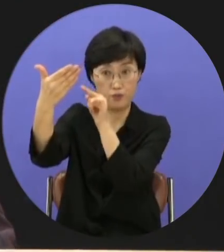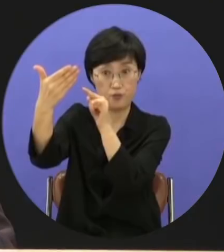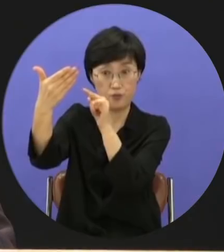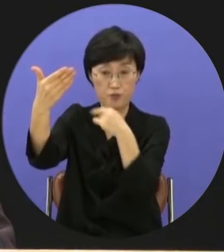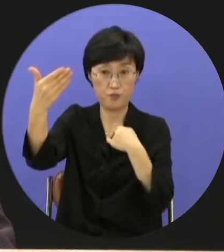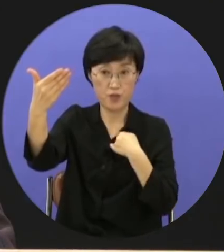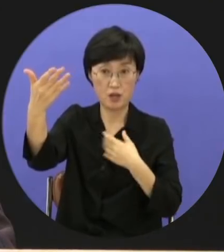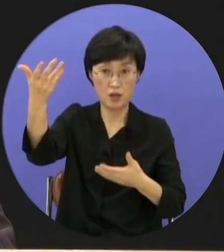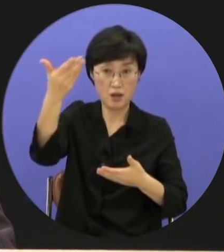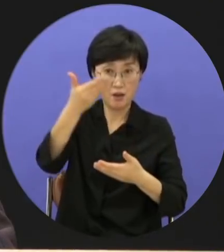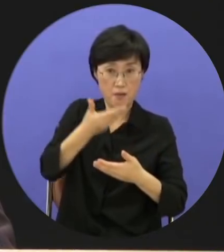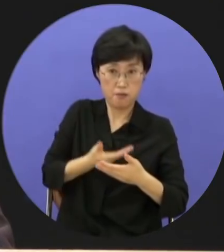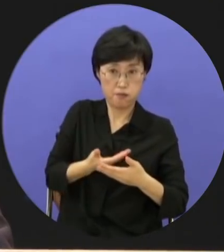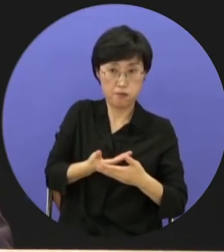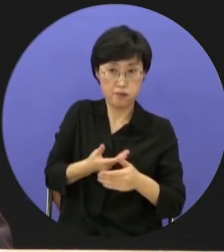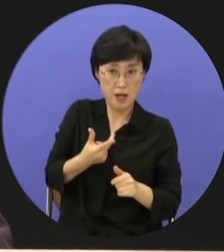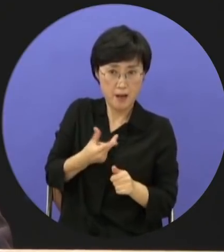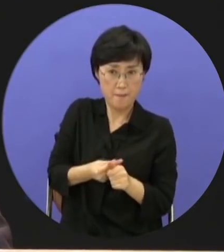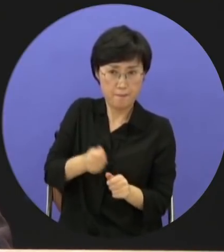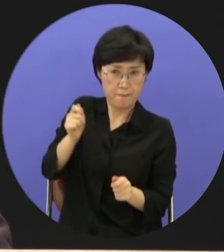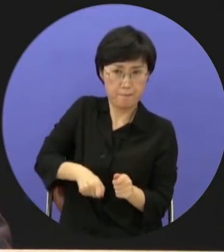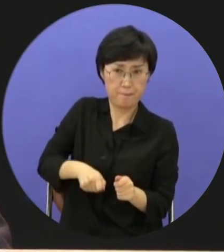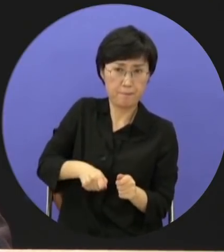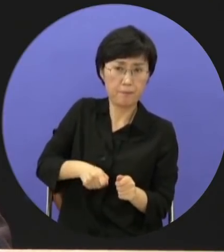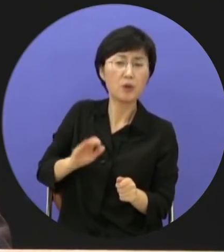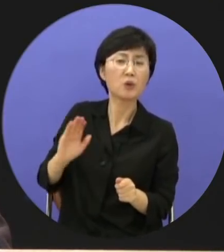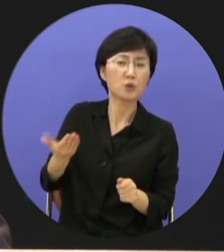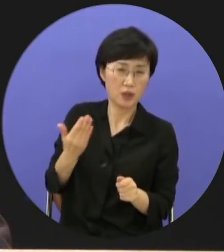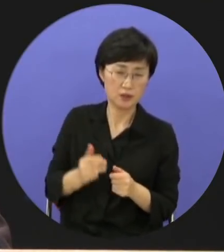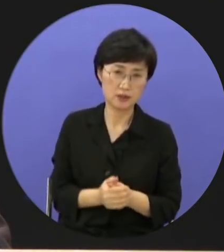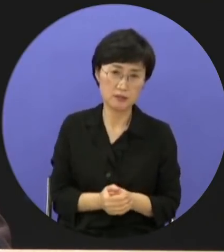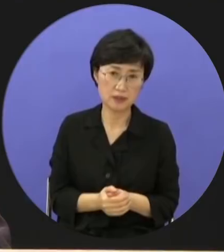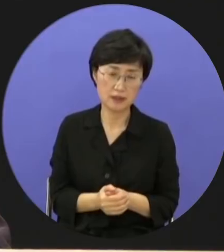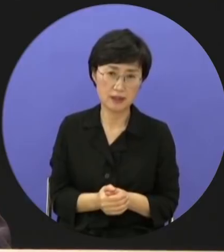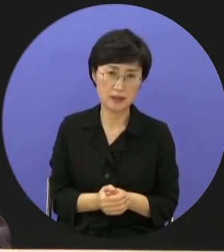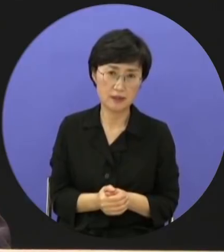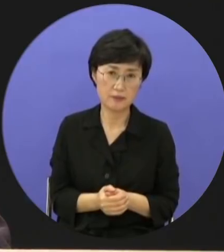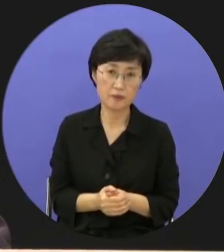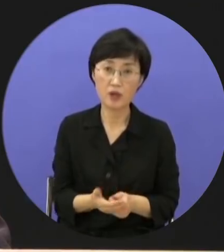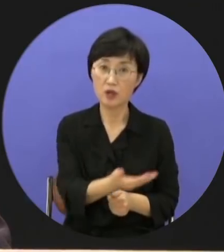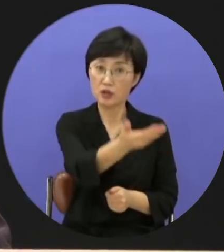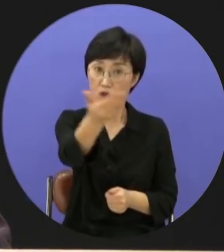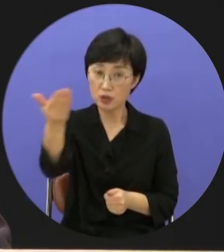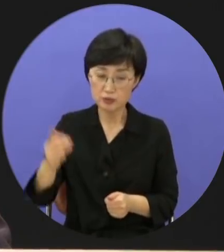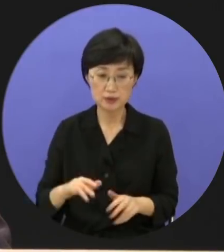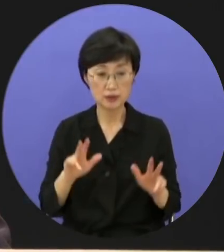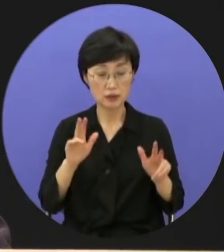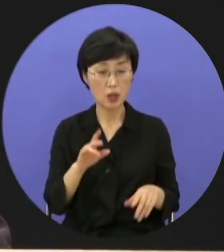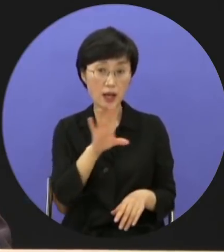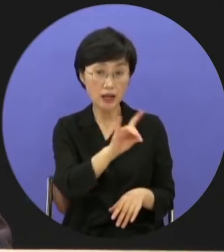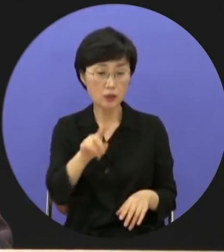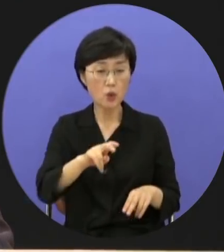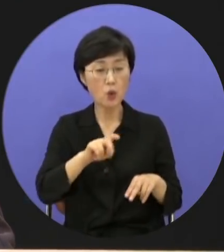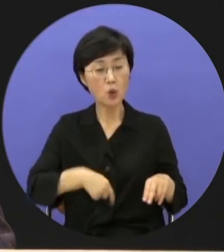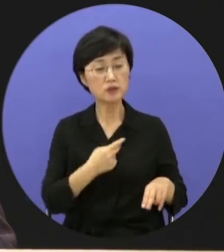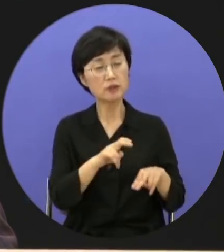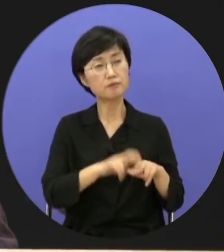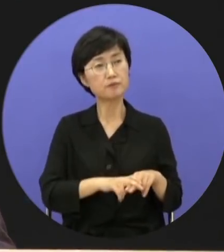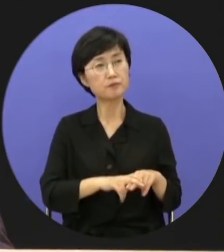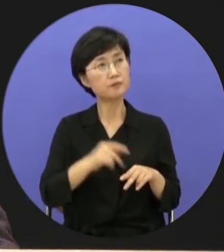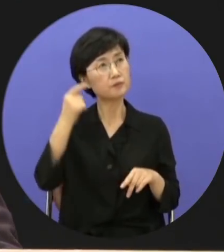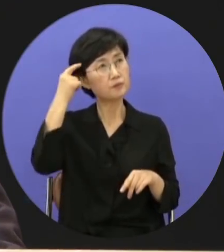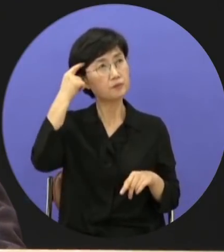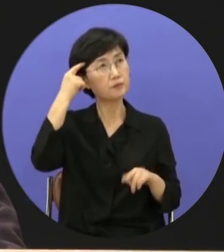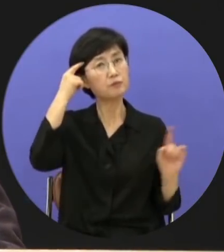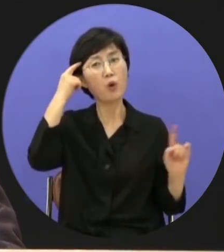the nine blessings of the throne begin to be imprinted upon you. 혼자서 무슨 생각합니까? 그게 중요합니다. What do you think about when you're by yourself?